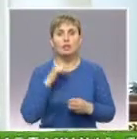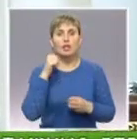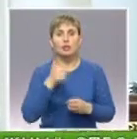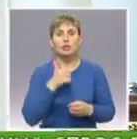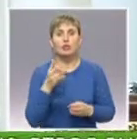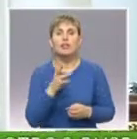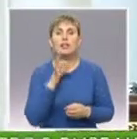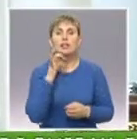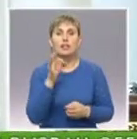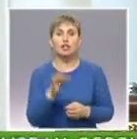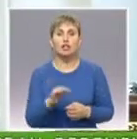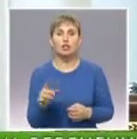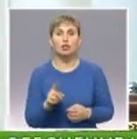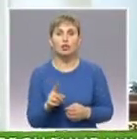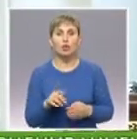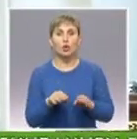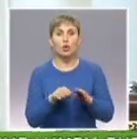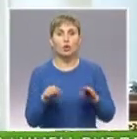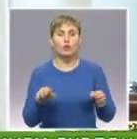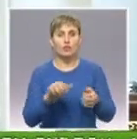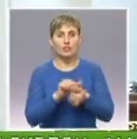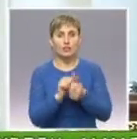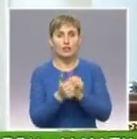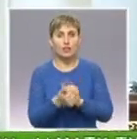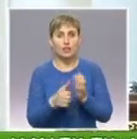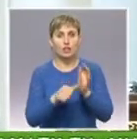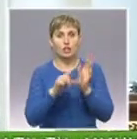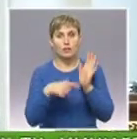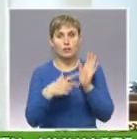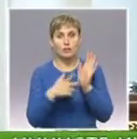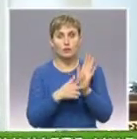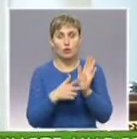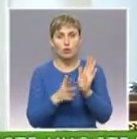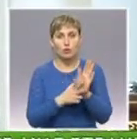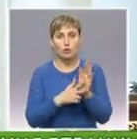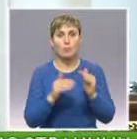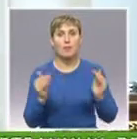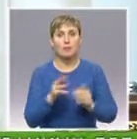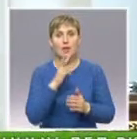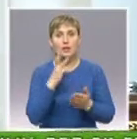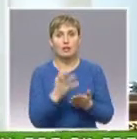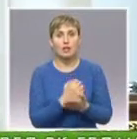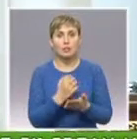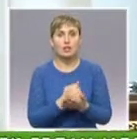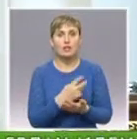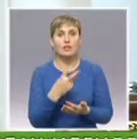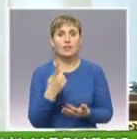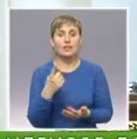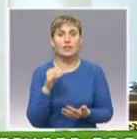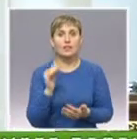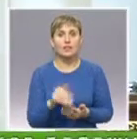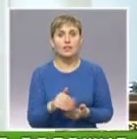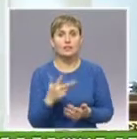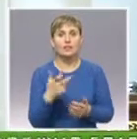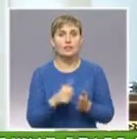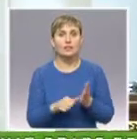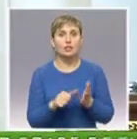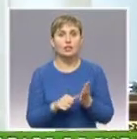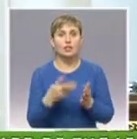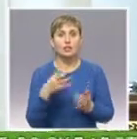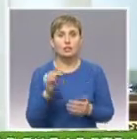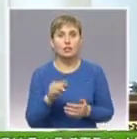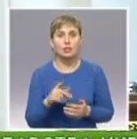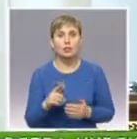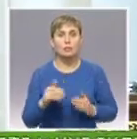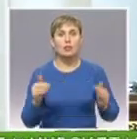следует отметить уровень инфляции в коридоре 6-8%, минимальный размер заработной платы 21 364 тенге,